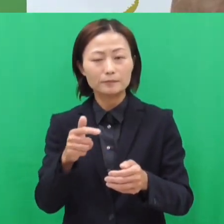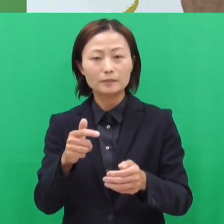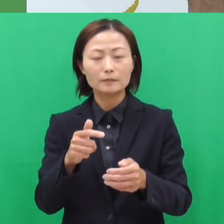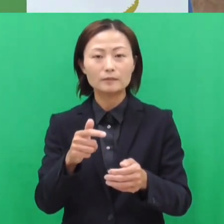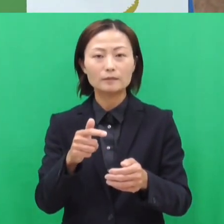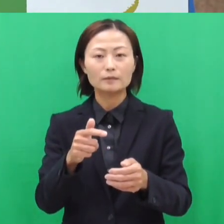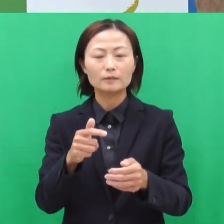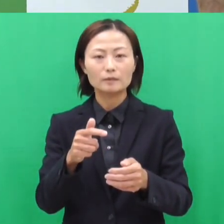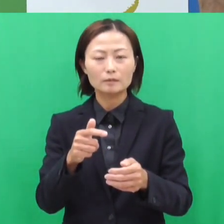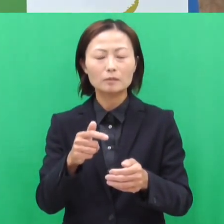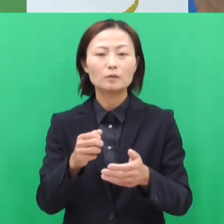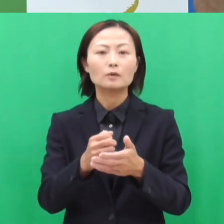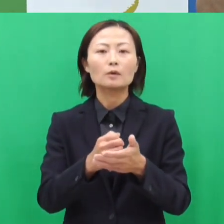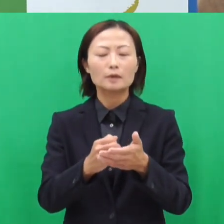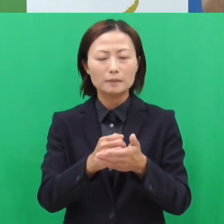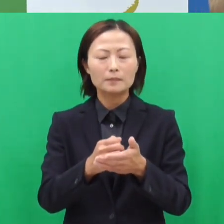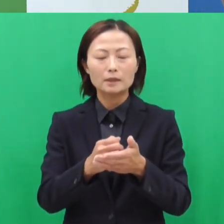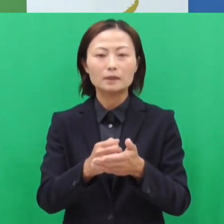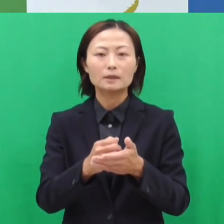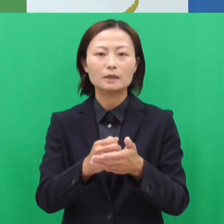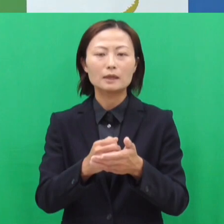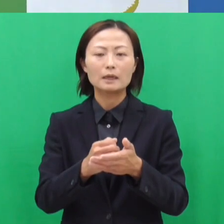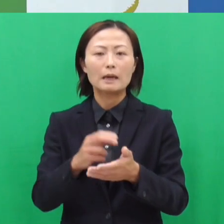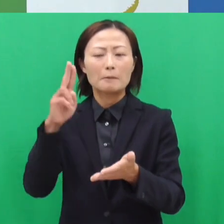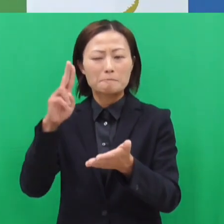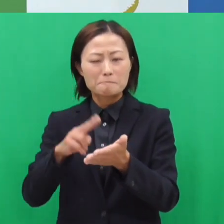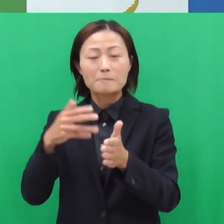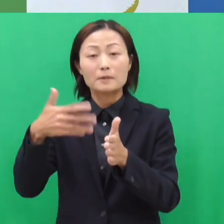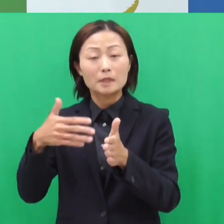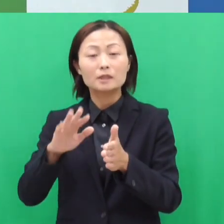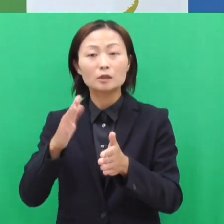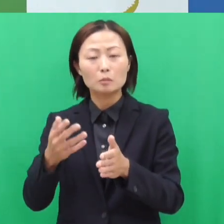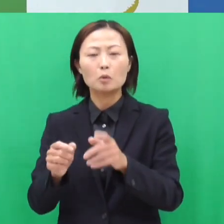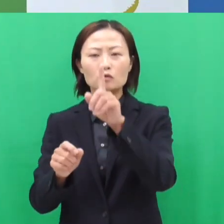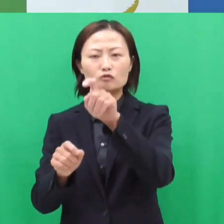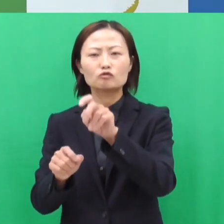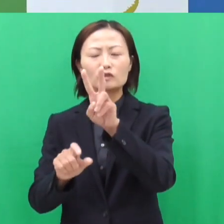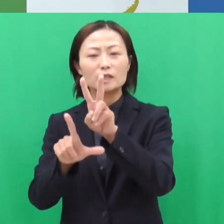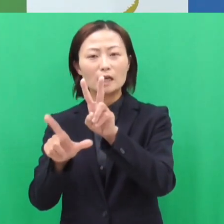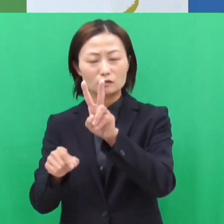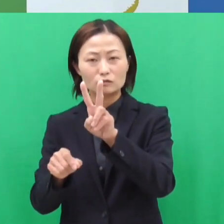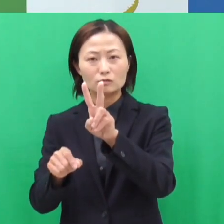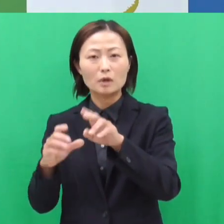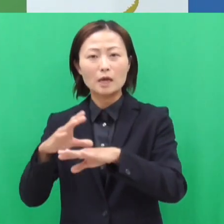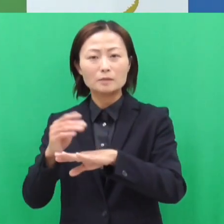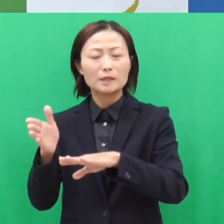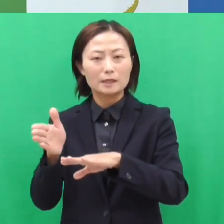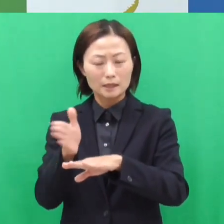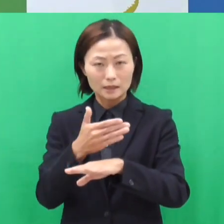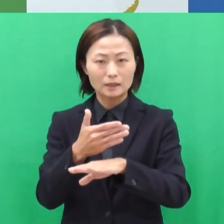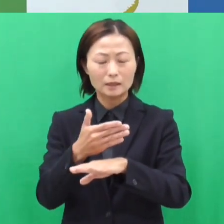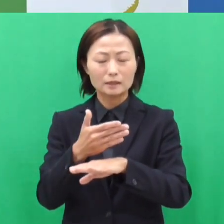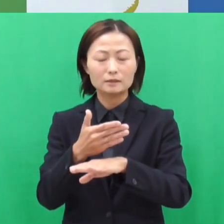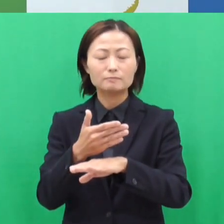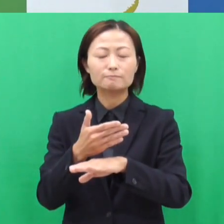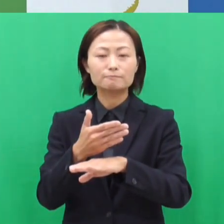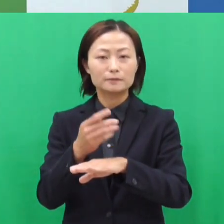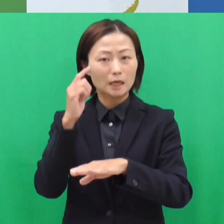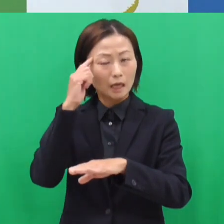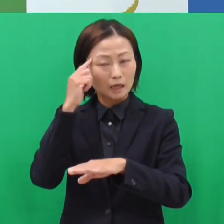できるだけ早めにということで発生であたりですけれども12月の初旬からということで考えておりますで